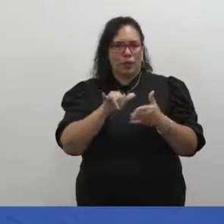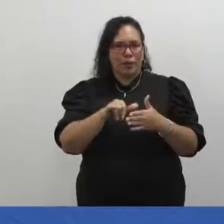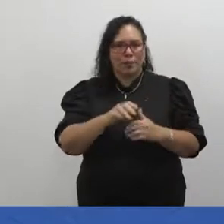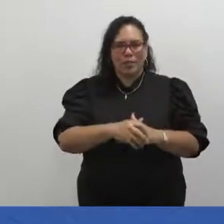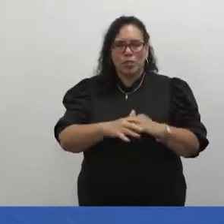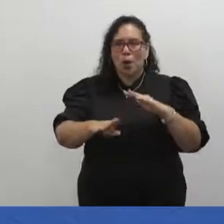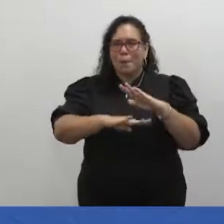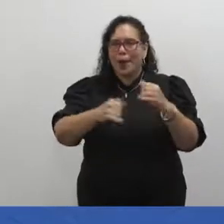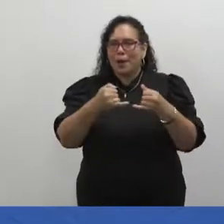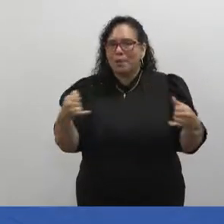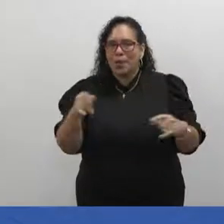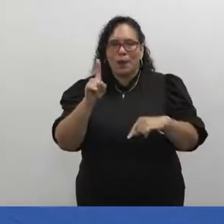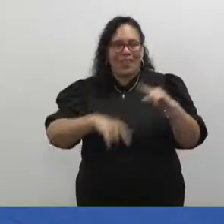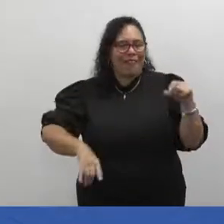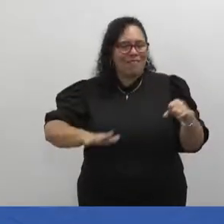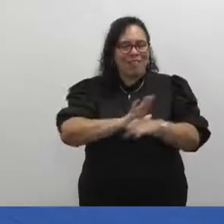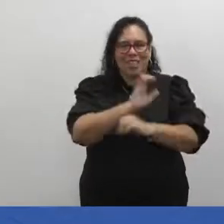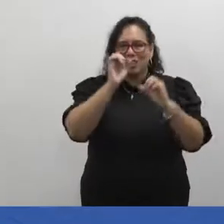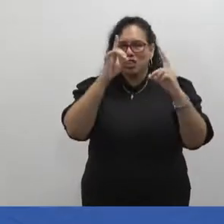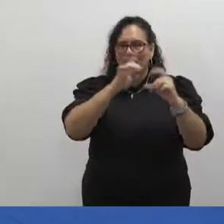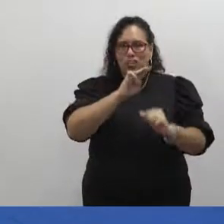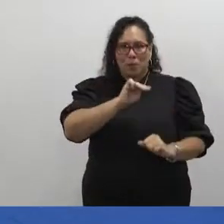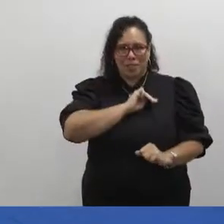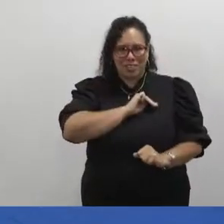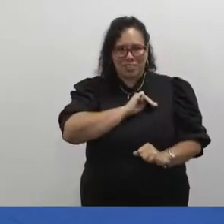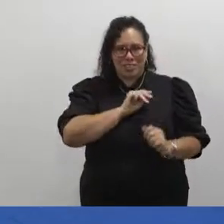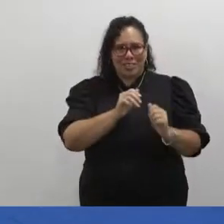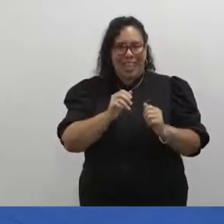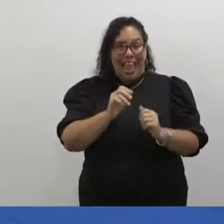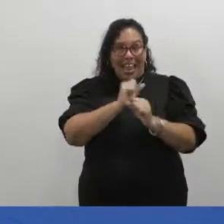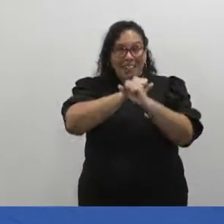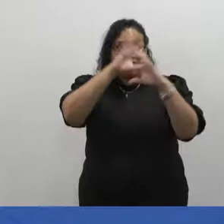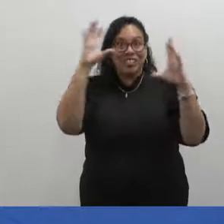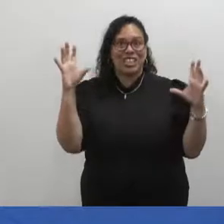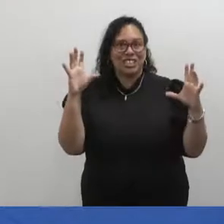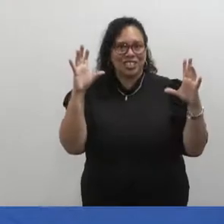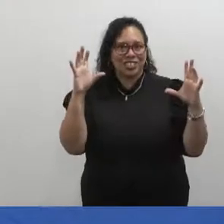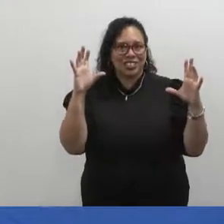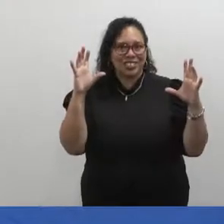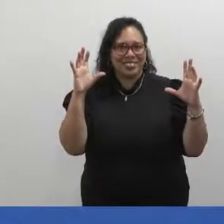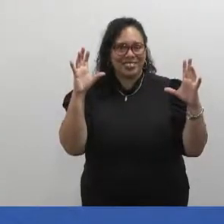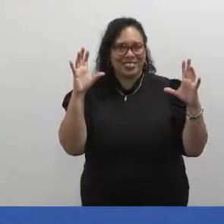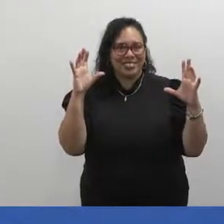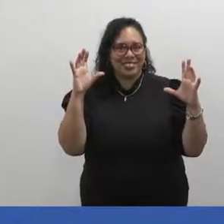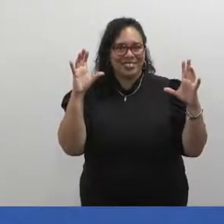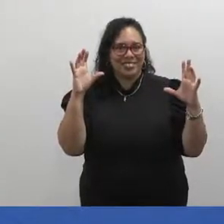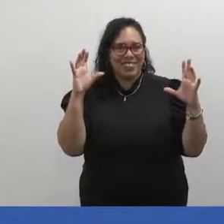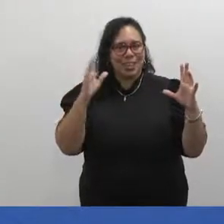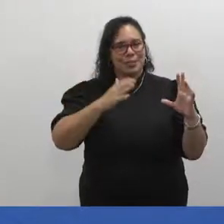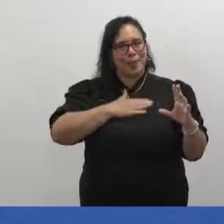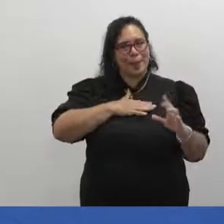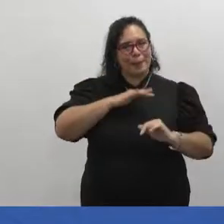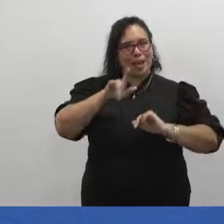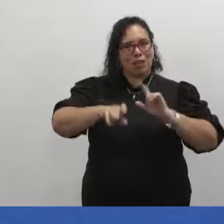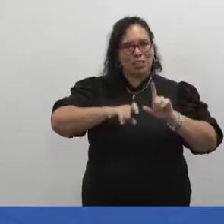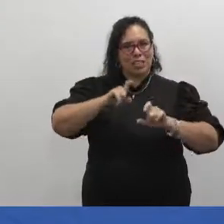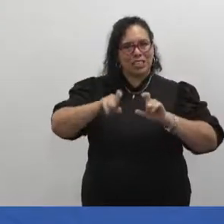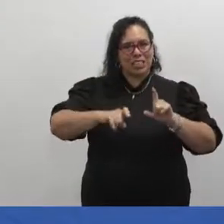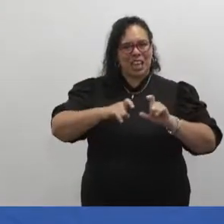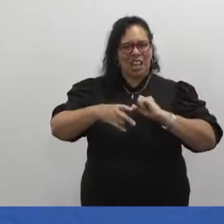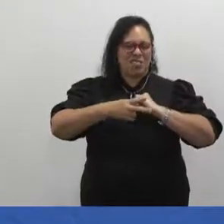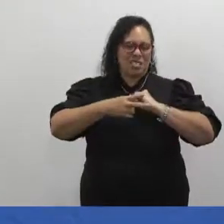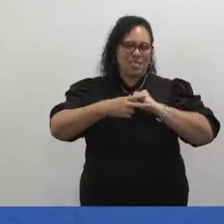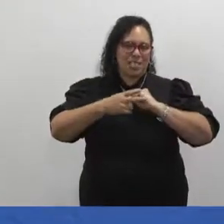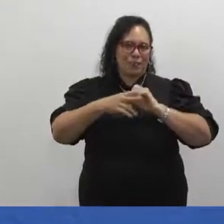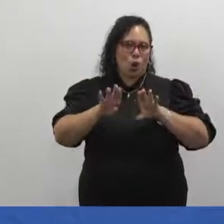bẩm bình nư kịch sanh giả bỏ dưỡng chấm pu sơ bỏ dưỡng dạng mấy bớt sinh dị dưỡng mình gặp thảm vật ca dạng mình lưỡi